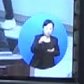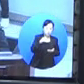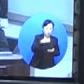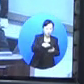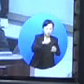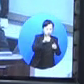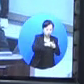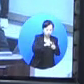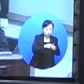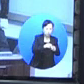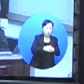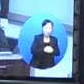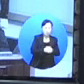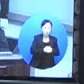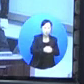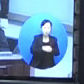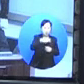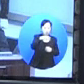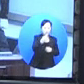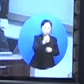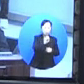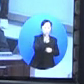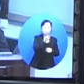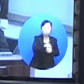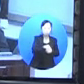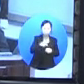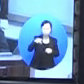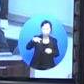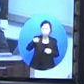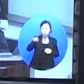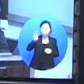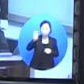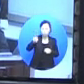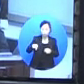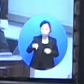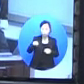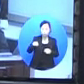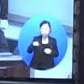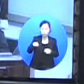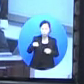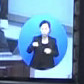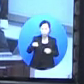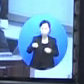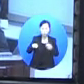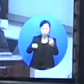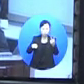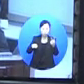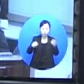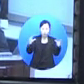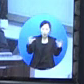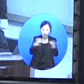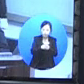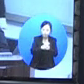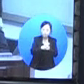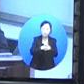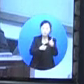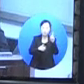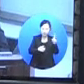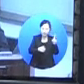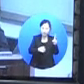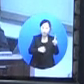상생협력센터와 동부서부가 이제 상생협력센터 하나가 되고 홍보센터가 되어 있는데 사실 홍보센터가